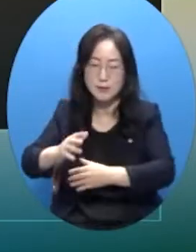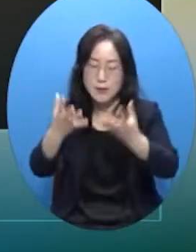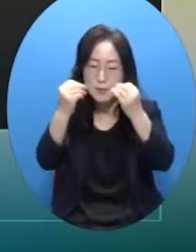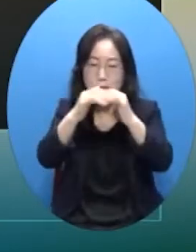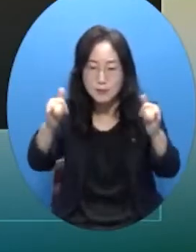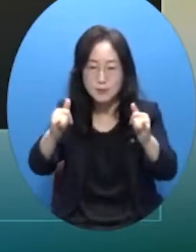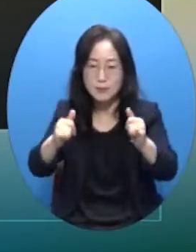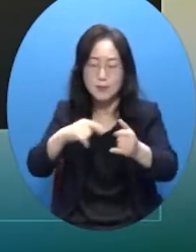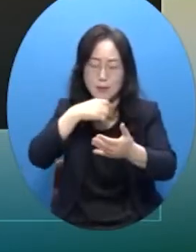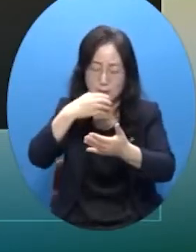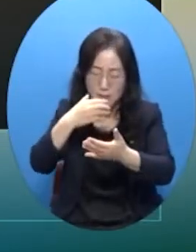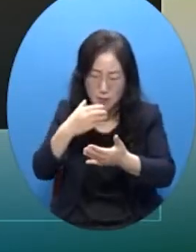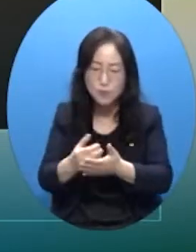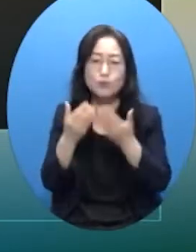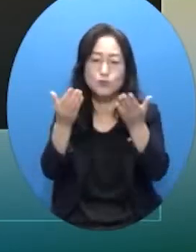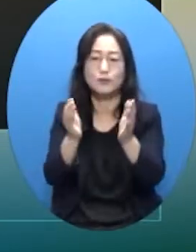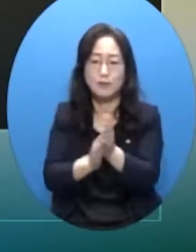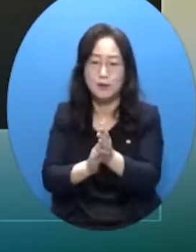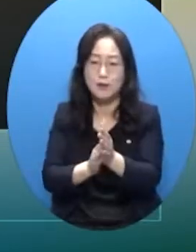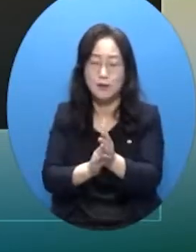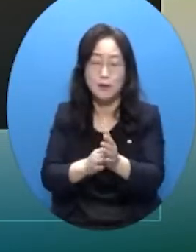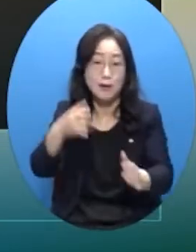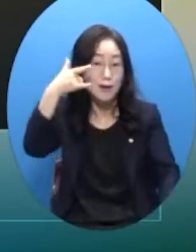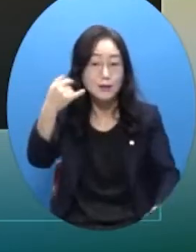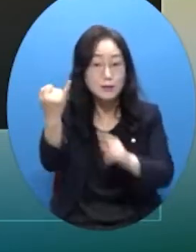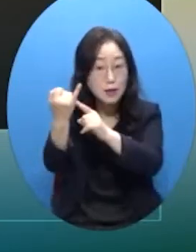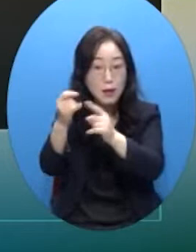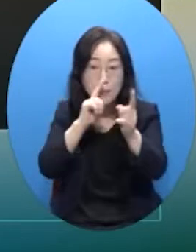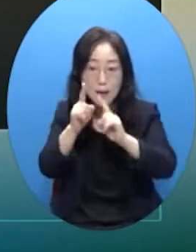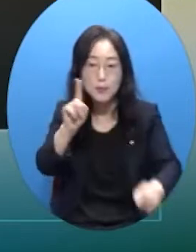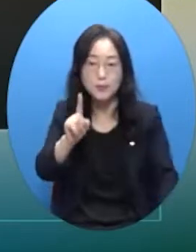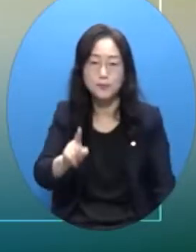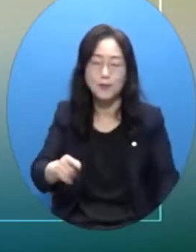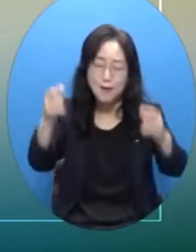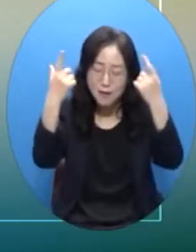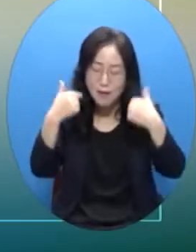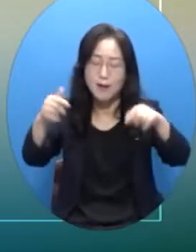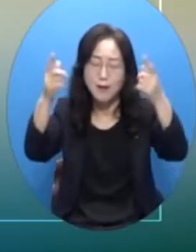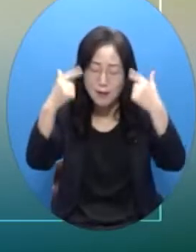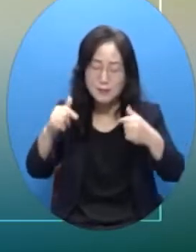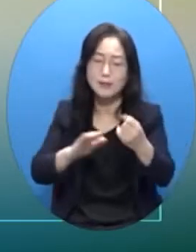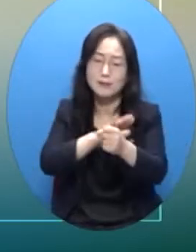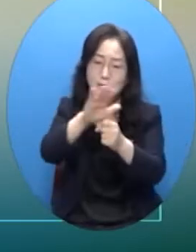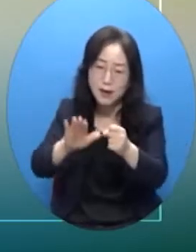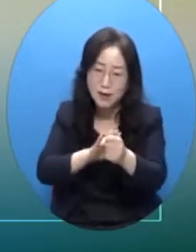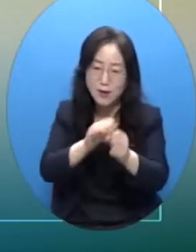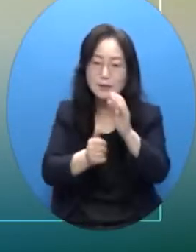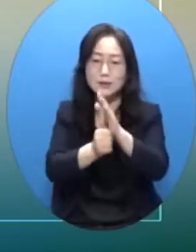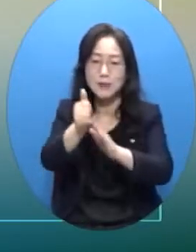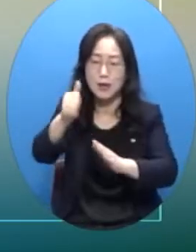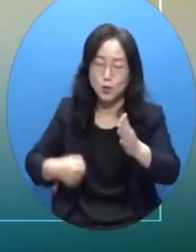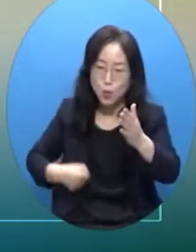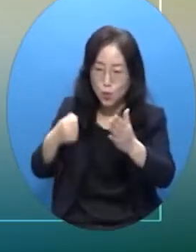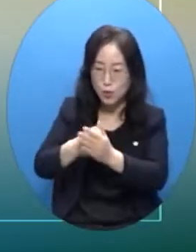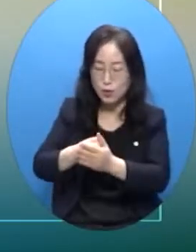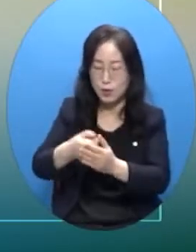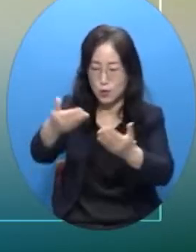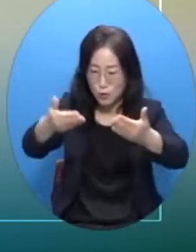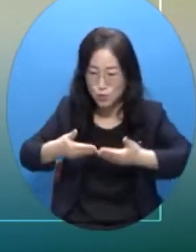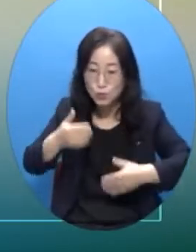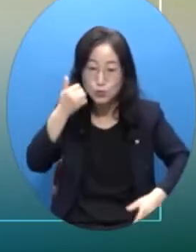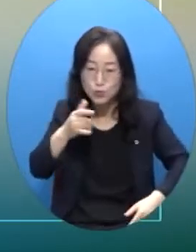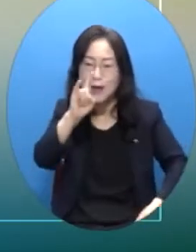뜨겁게 하나님을 사랑하고, 그리고 우리 이웃을 내 자신같이 사랑하는 삶을 살아야 하는 것입니다. 우리를